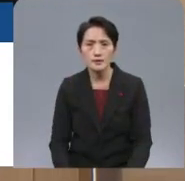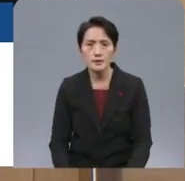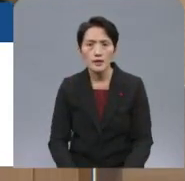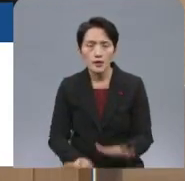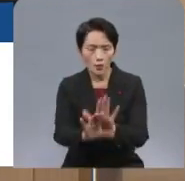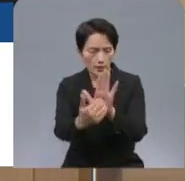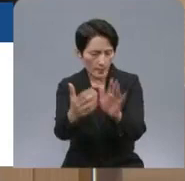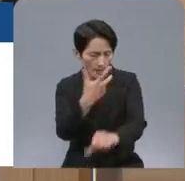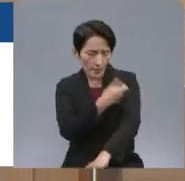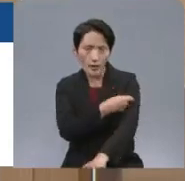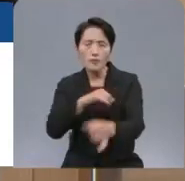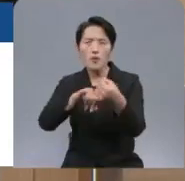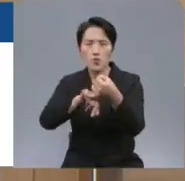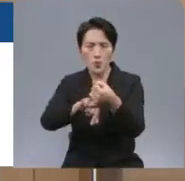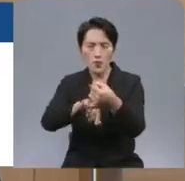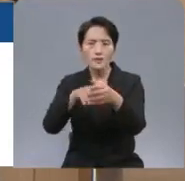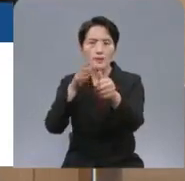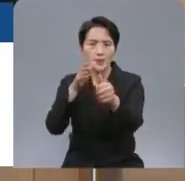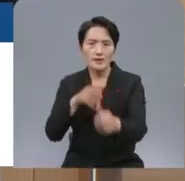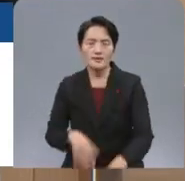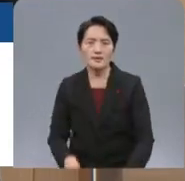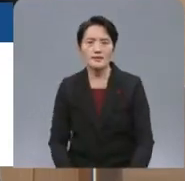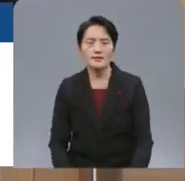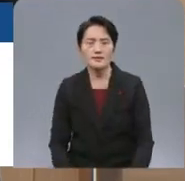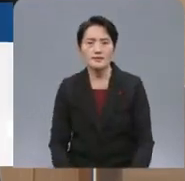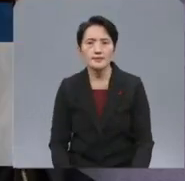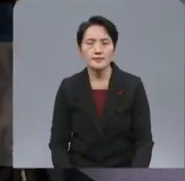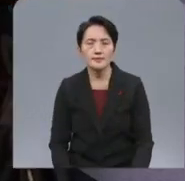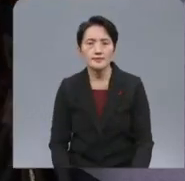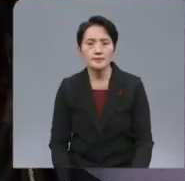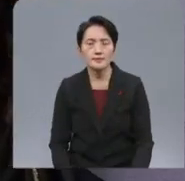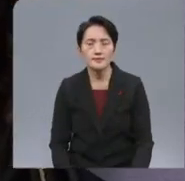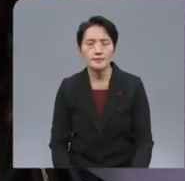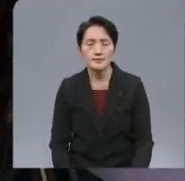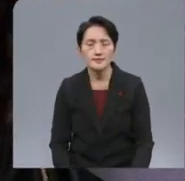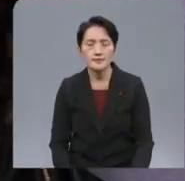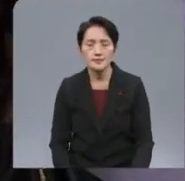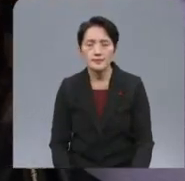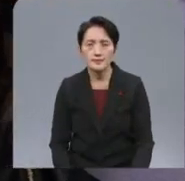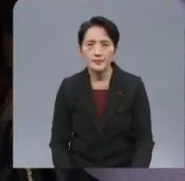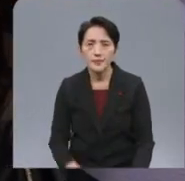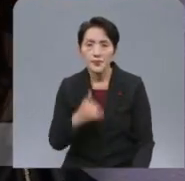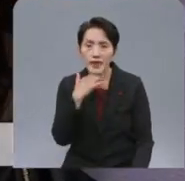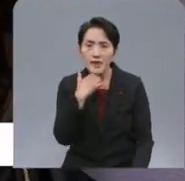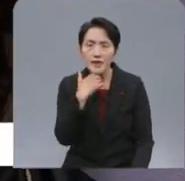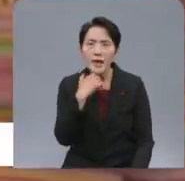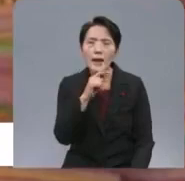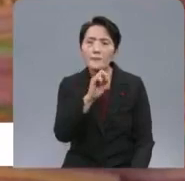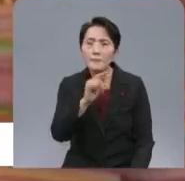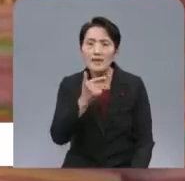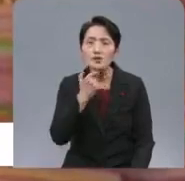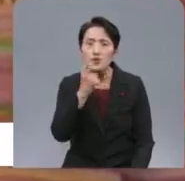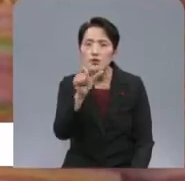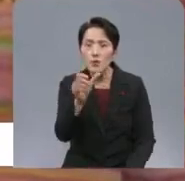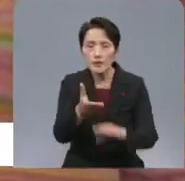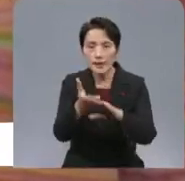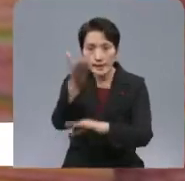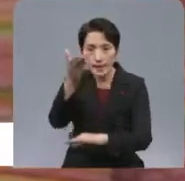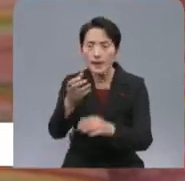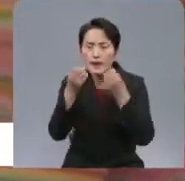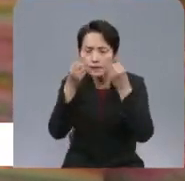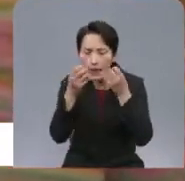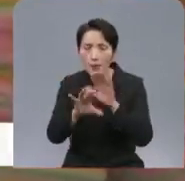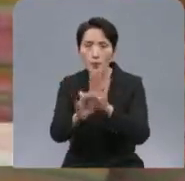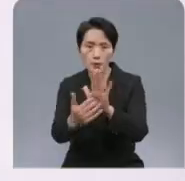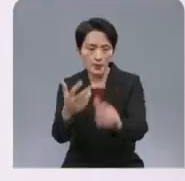dịch đối với người nhập cảnh từ Trung Quốc Chính phủ đã mở rộng không gian chờ và trung tâm kiểm dịch tại sân bay quốc tế Incheon cũng như chỉ định các cơ sở tạm thời có